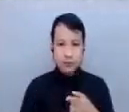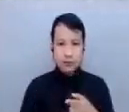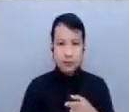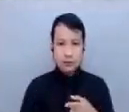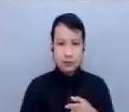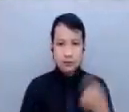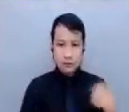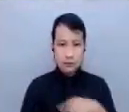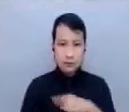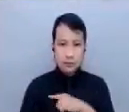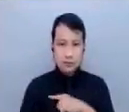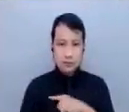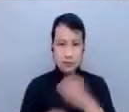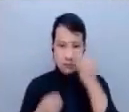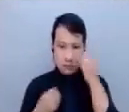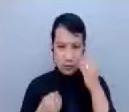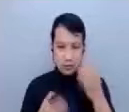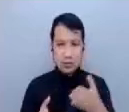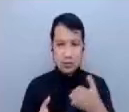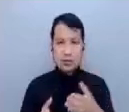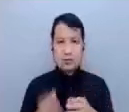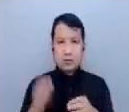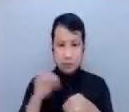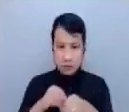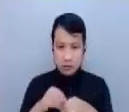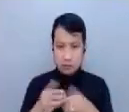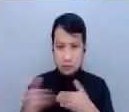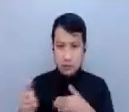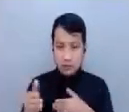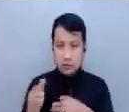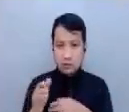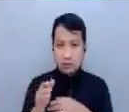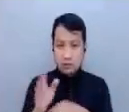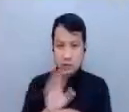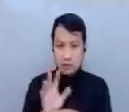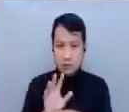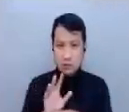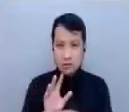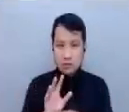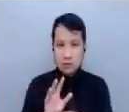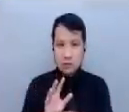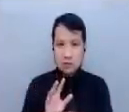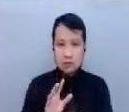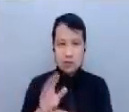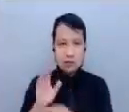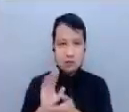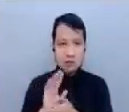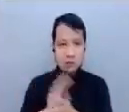na mga taong papasok sa isang presinto upang maiwasan ang hawaan ng COVID-19.